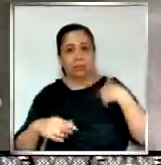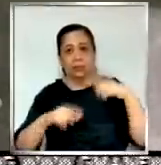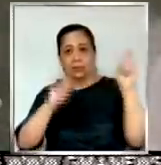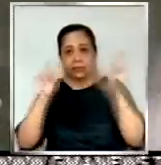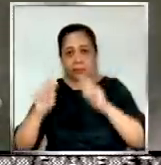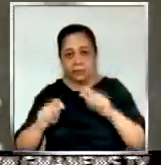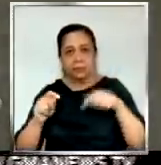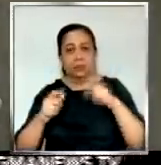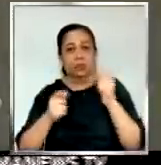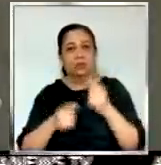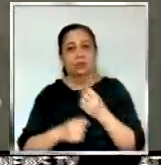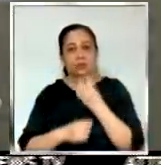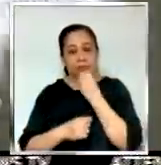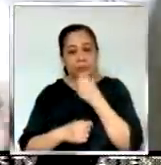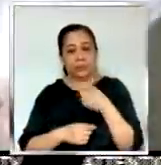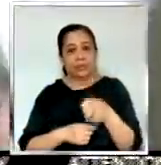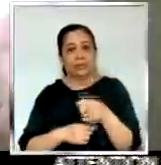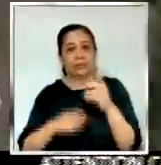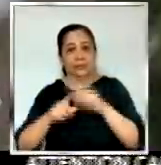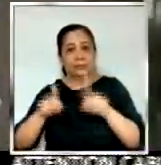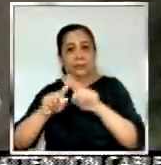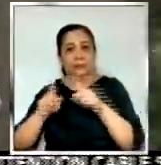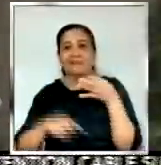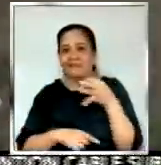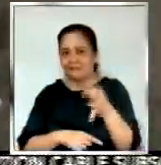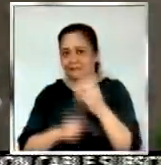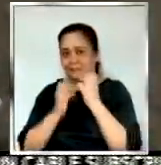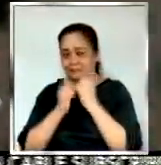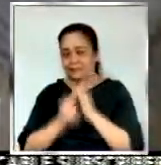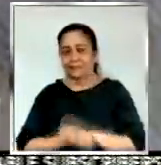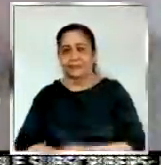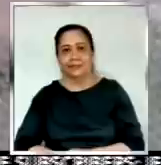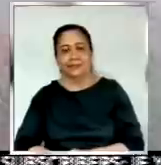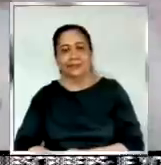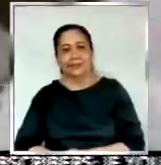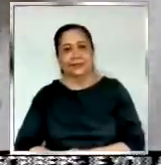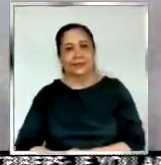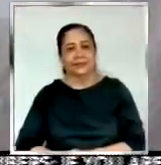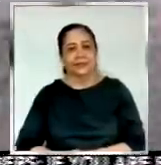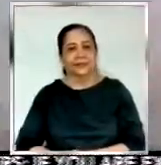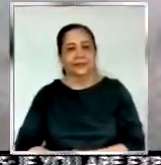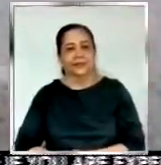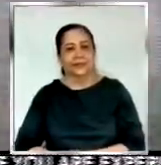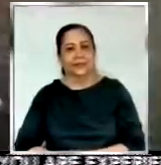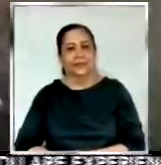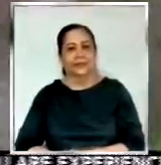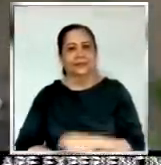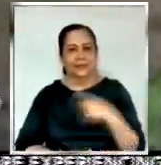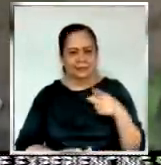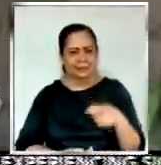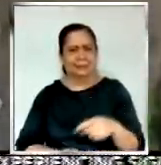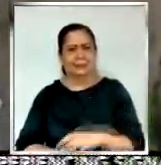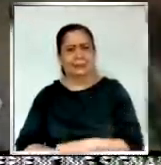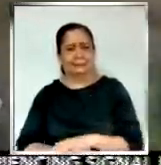nanghuhuli ng mga residente ng iba't ibang isda. Ito po. May igat. Ah! Nahulog na